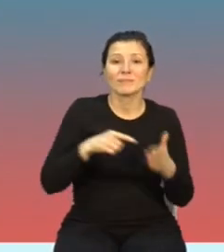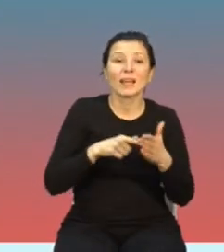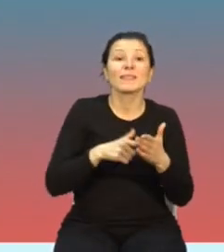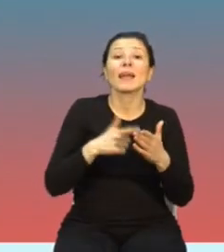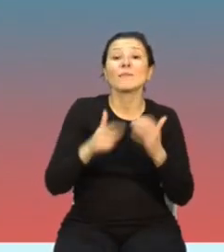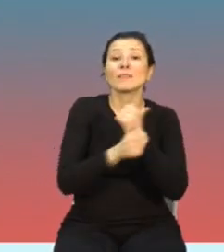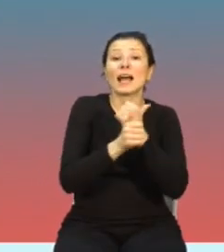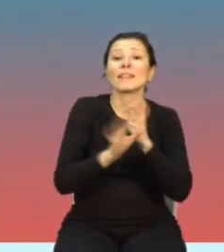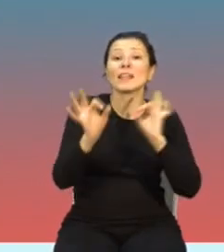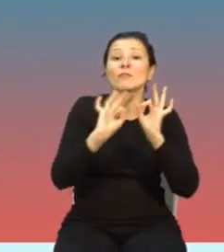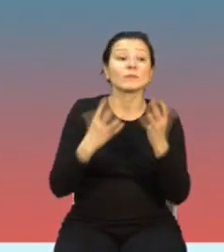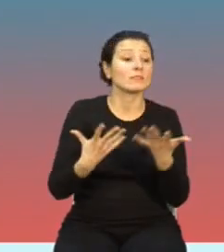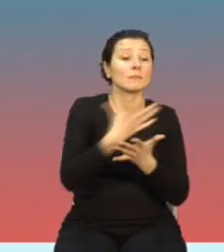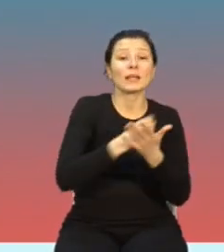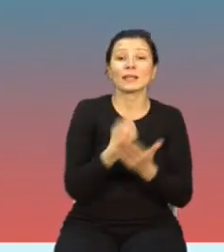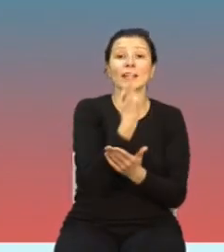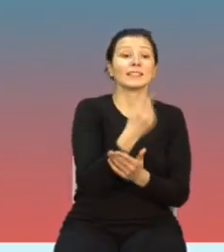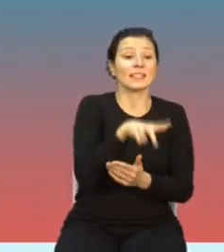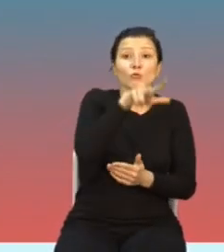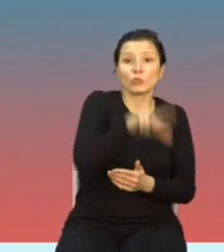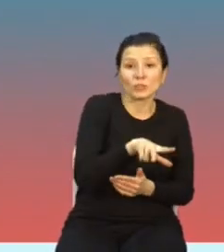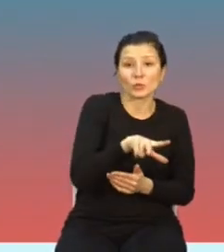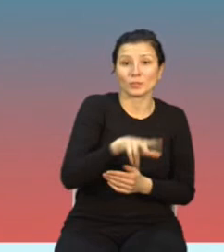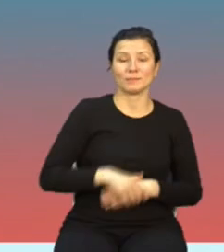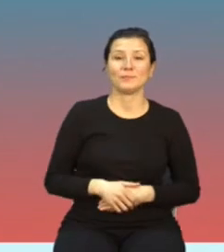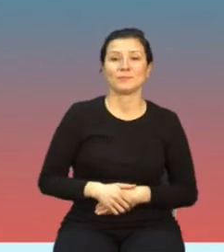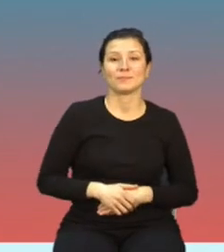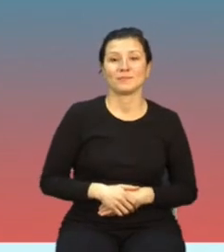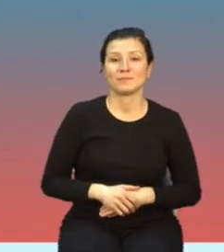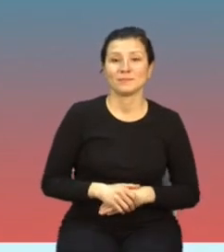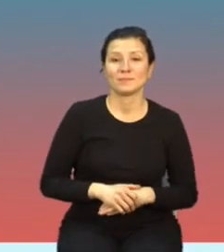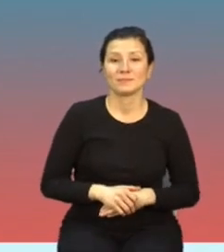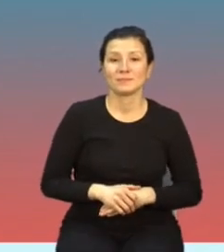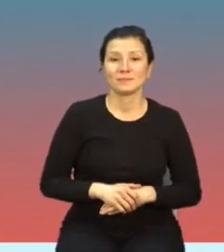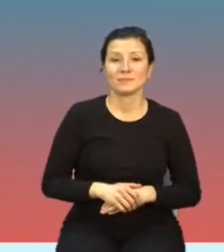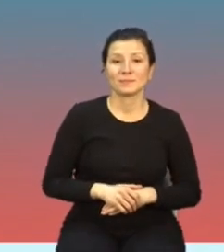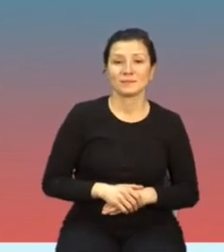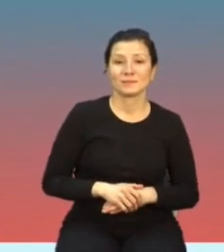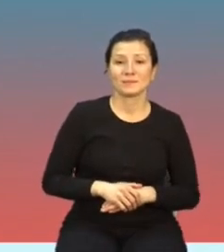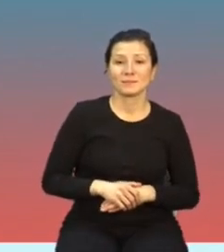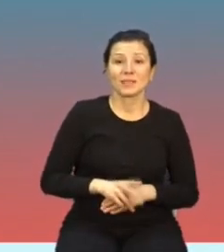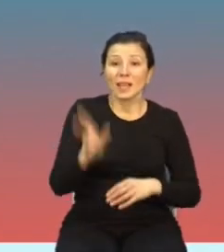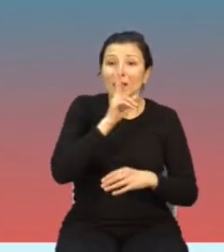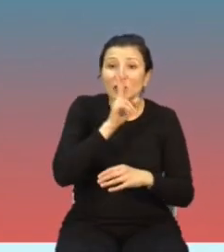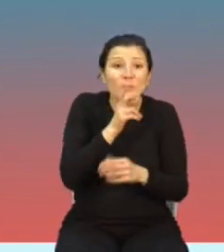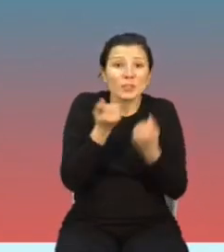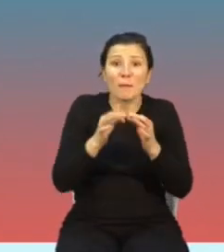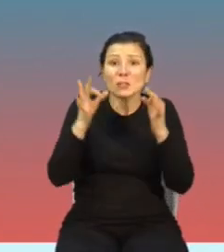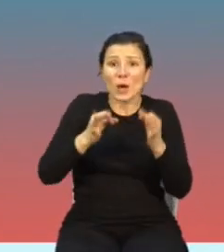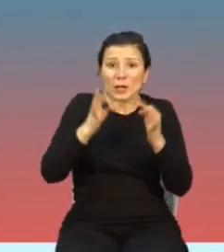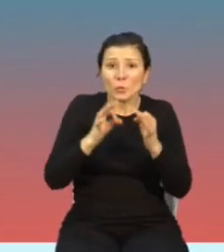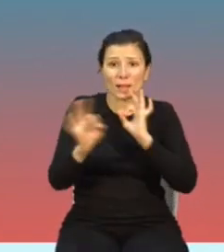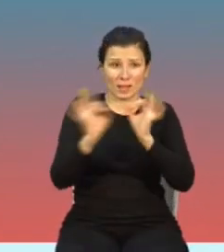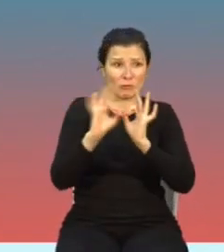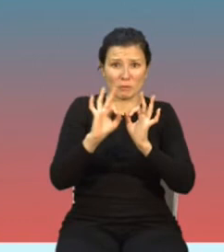miesiące. To oznacza, że w tym przypadku widzimy obraz, który będzie obrazem najwyżej z 3 ostatnich miesięcy.